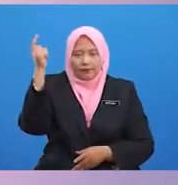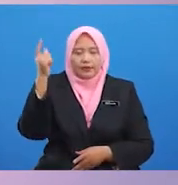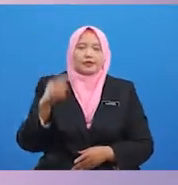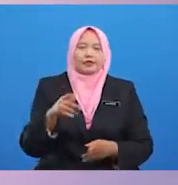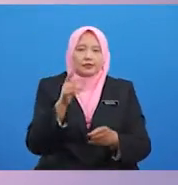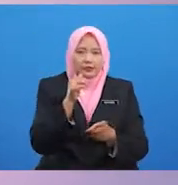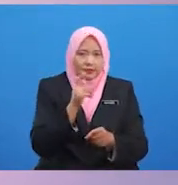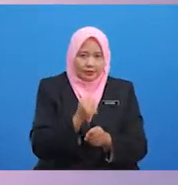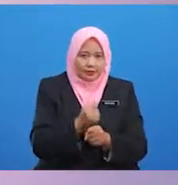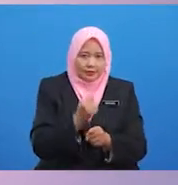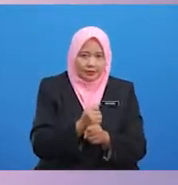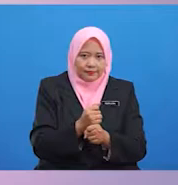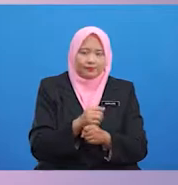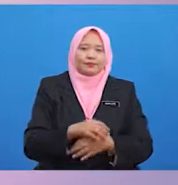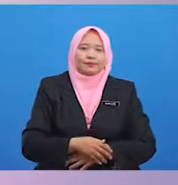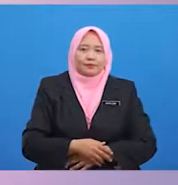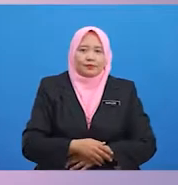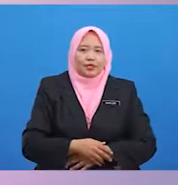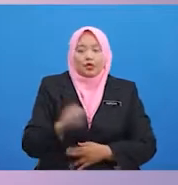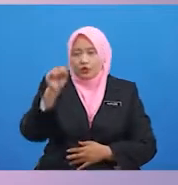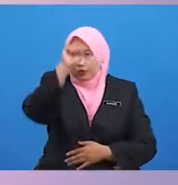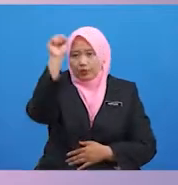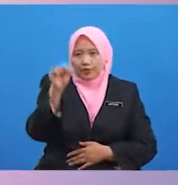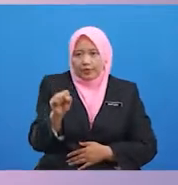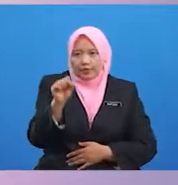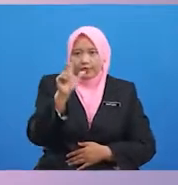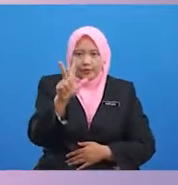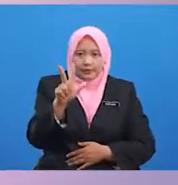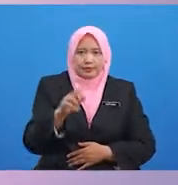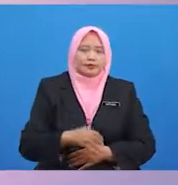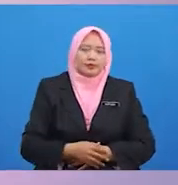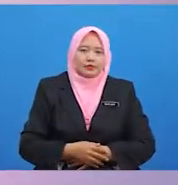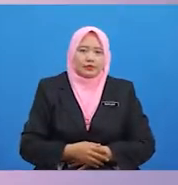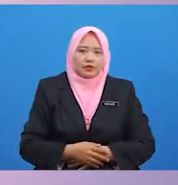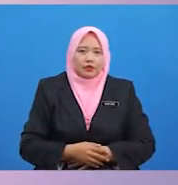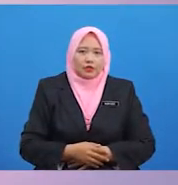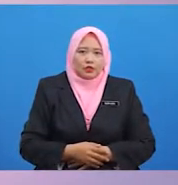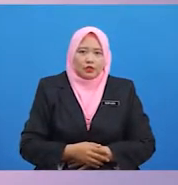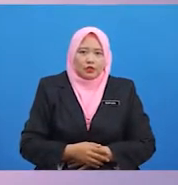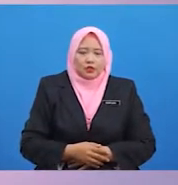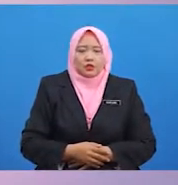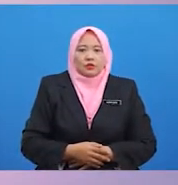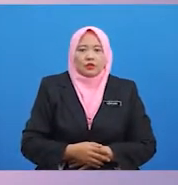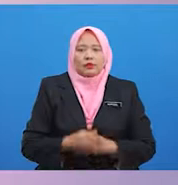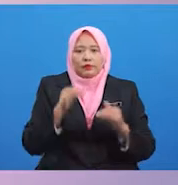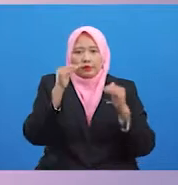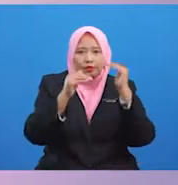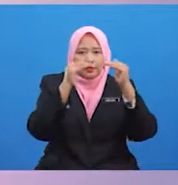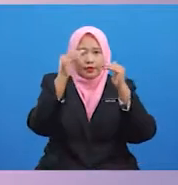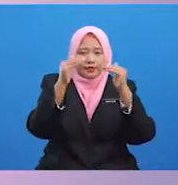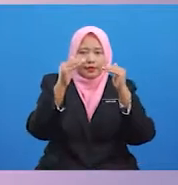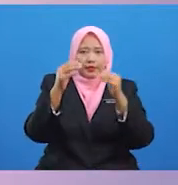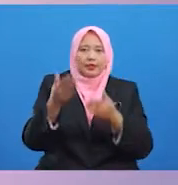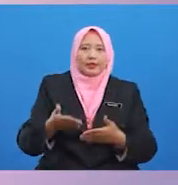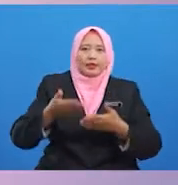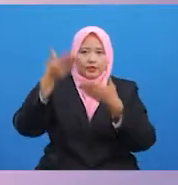Kita teruskan dengan soalan yang ketiga, iaitu prestasi ekspor dan